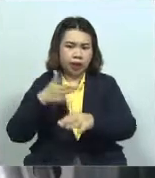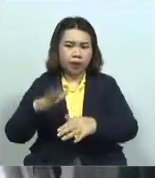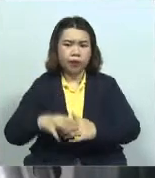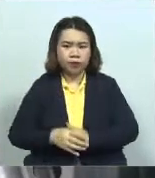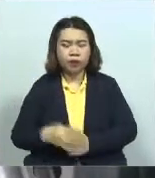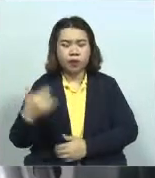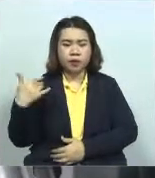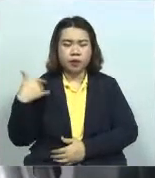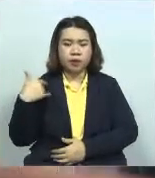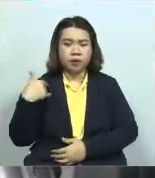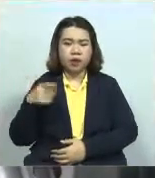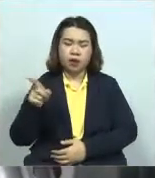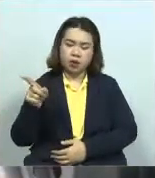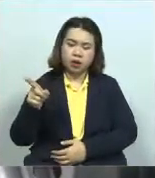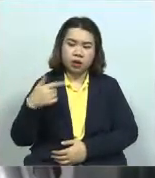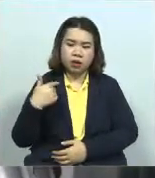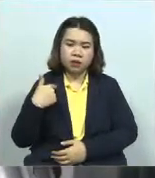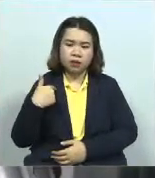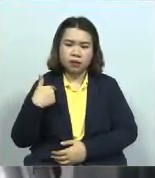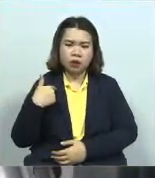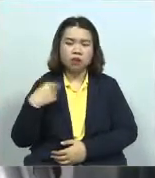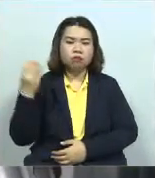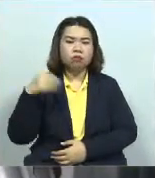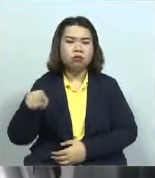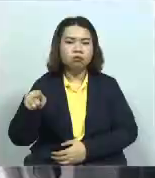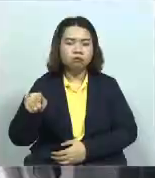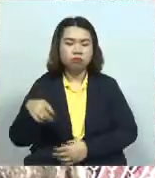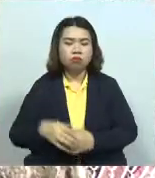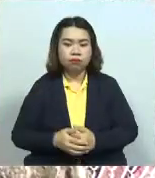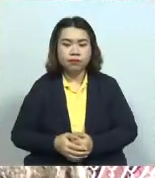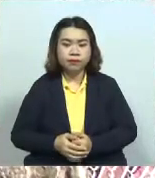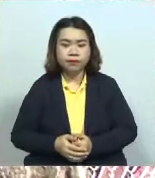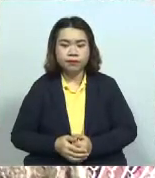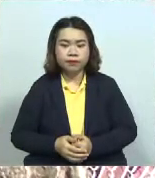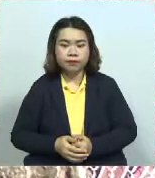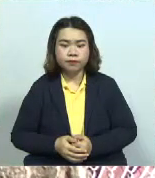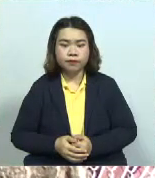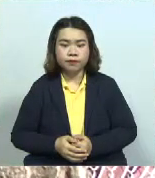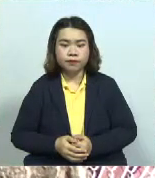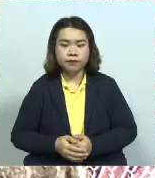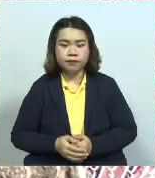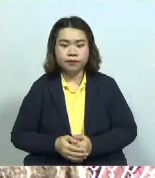ก็มีอยู่เนี่ยมีตลอดครับ